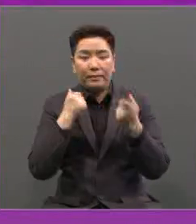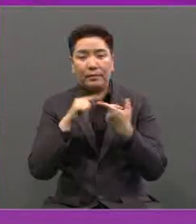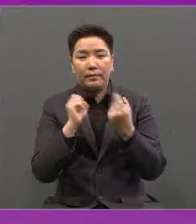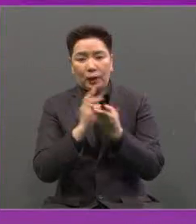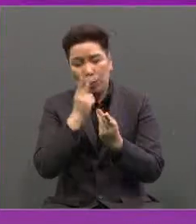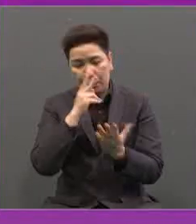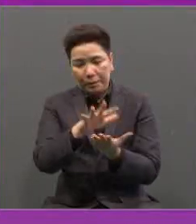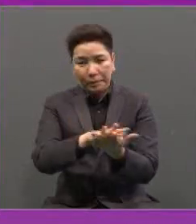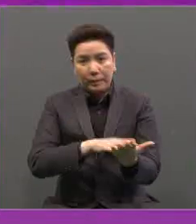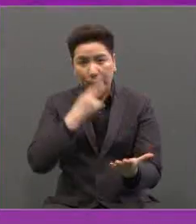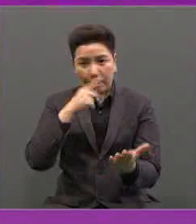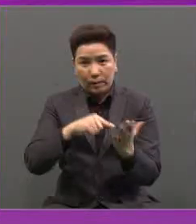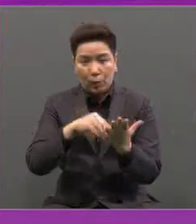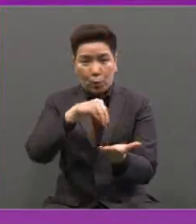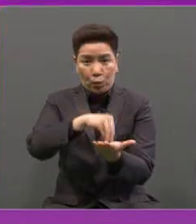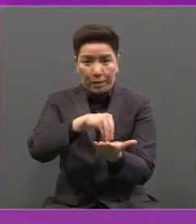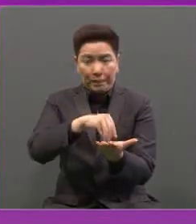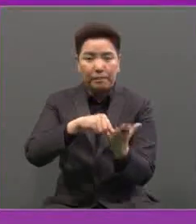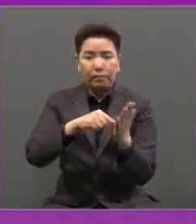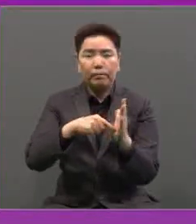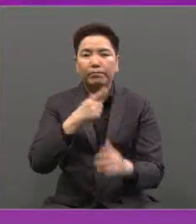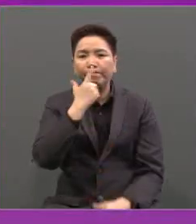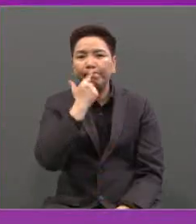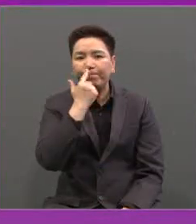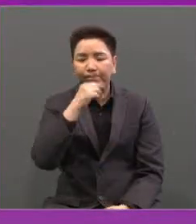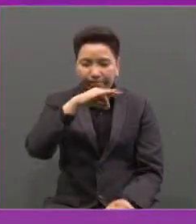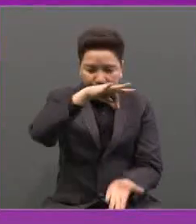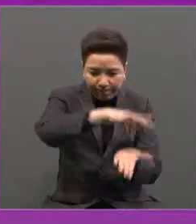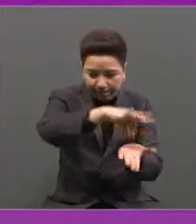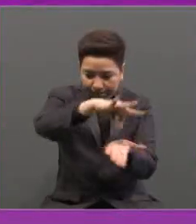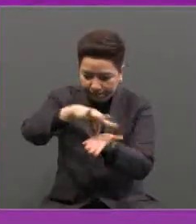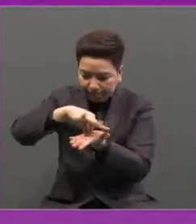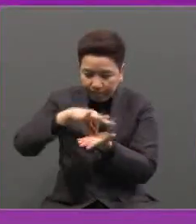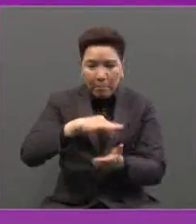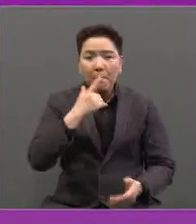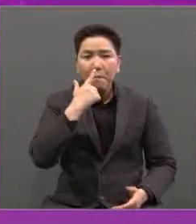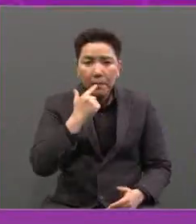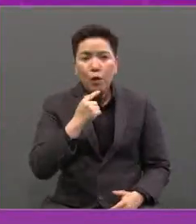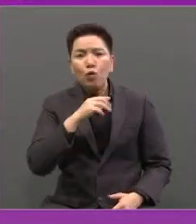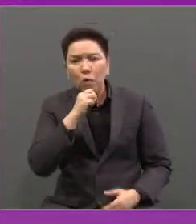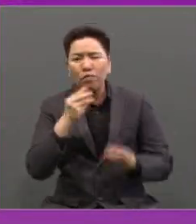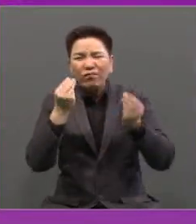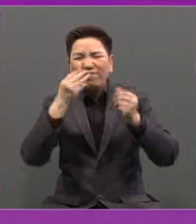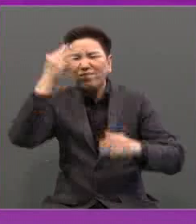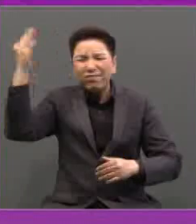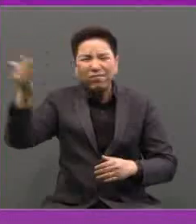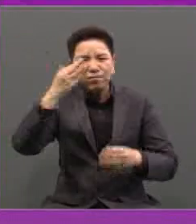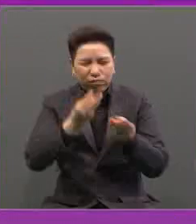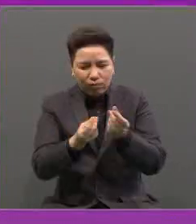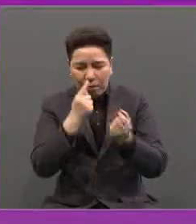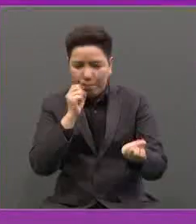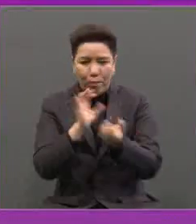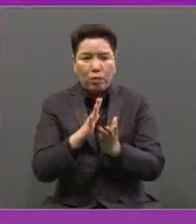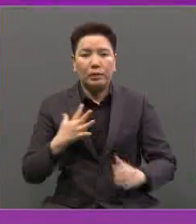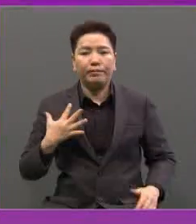ถ้าดูในแผนที่คุณผู้ชมครับมีแต่สีแดงและสีส้มนะครับในเรื่องของคุณภาพอากาศส่งผล